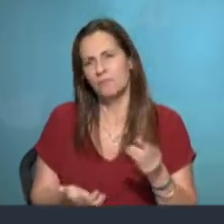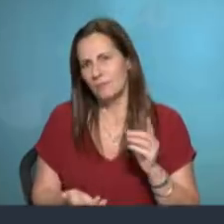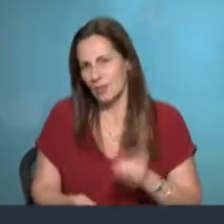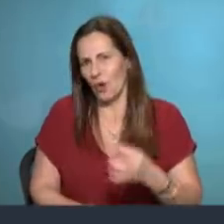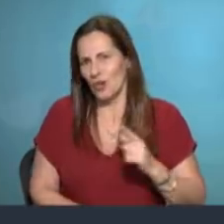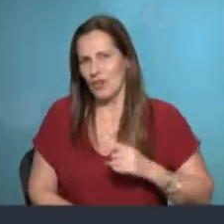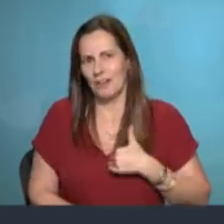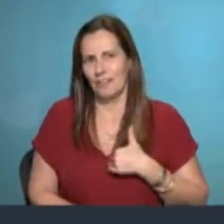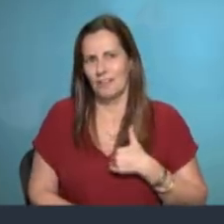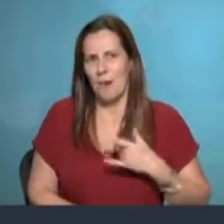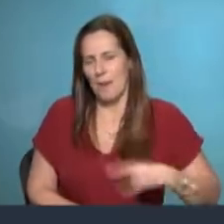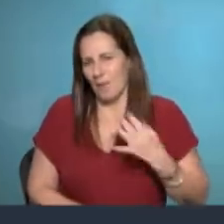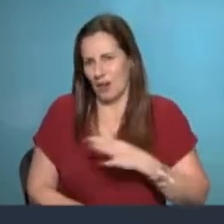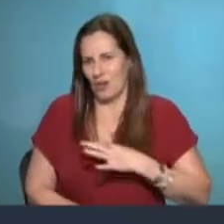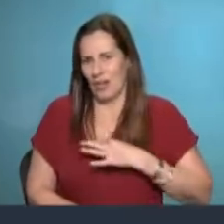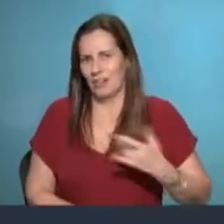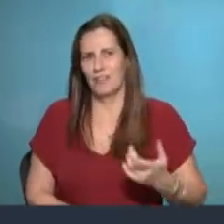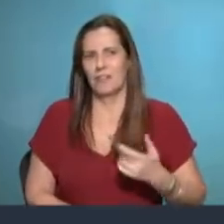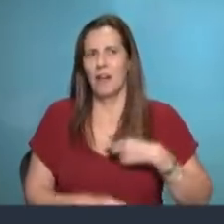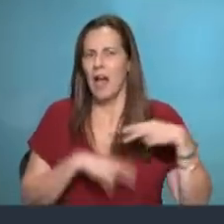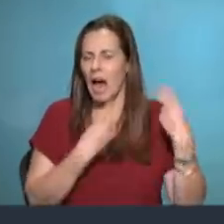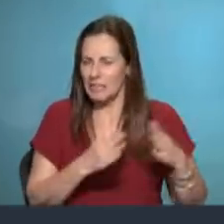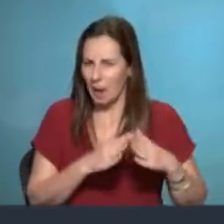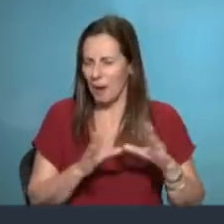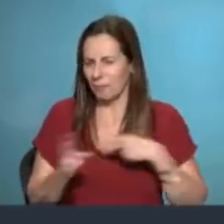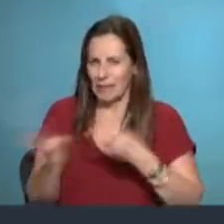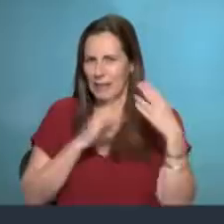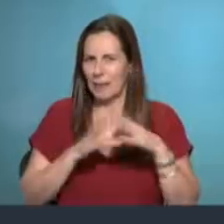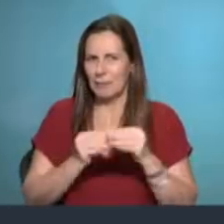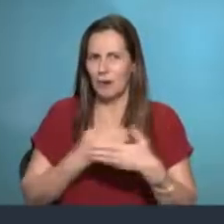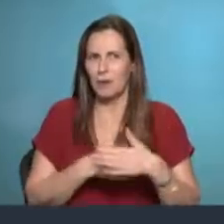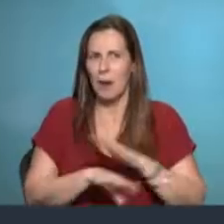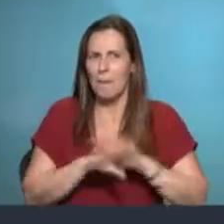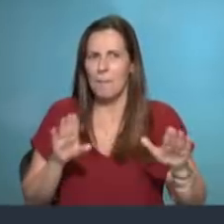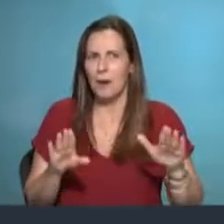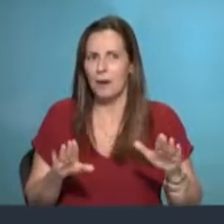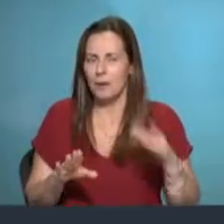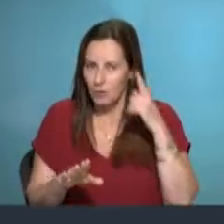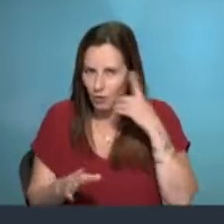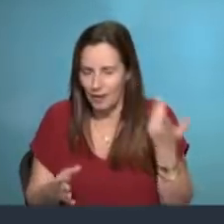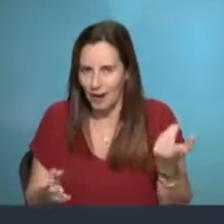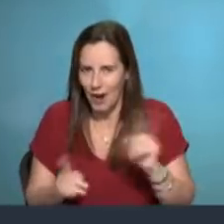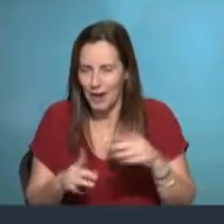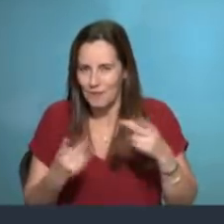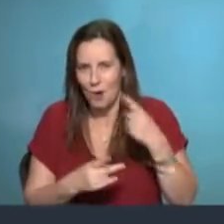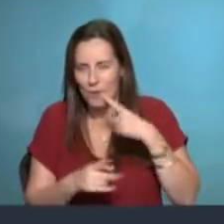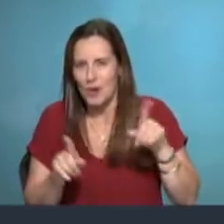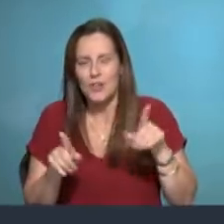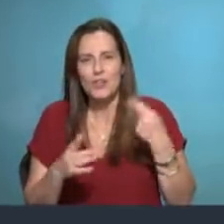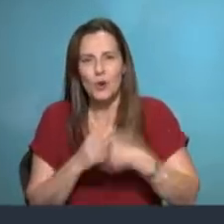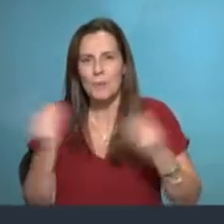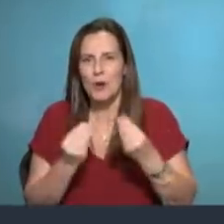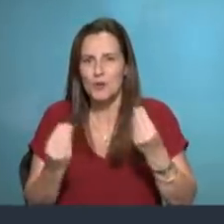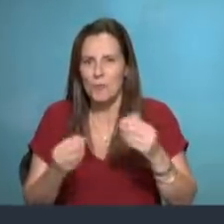אישי, מחוויה אישית שאני חוויתי. אז חזרתי הבית עם התינוק, בלי הוראות של, אתה יודע שכשקונים